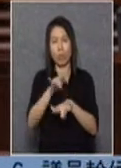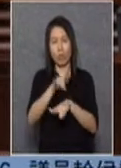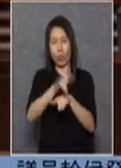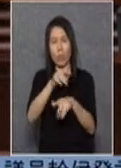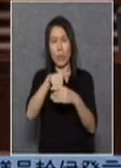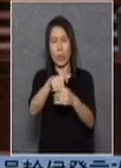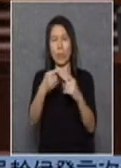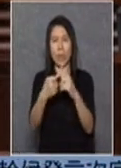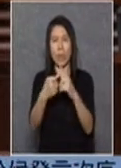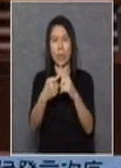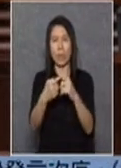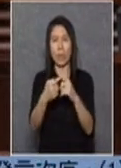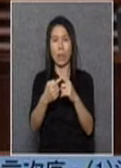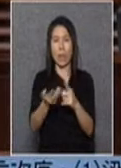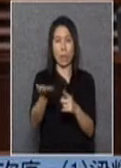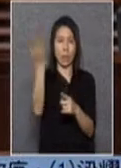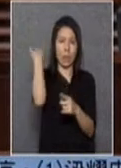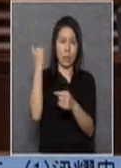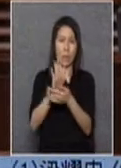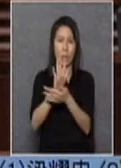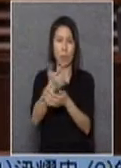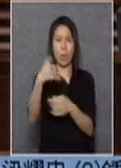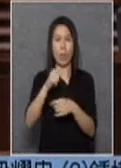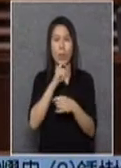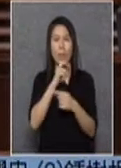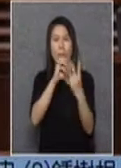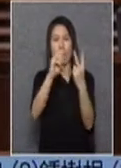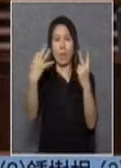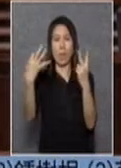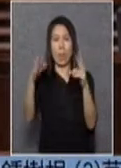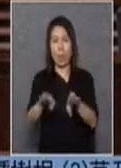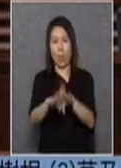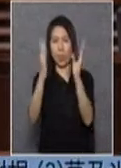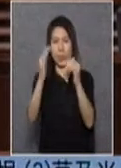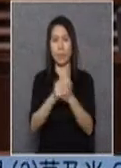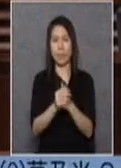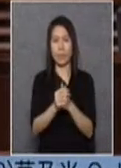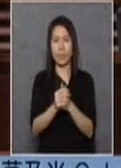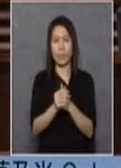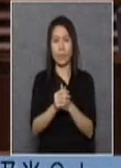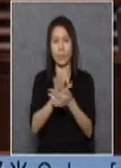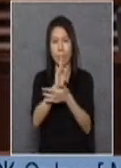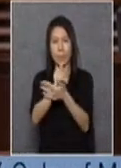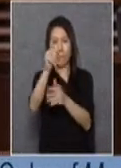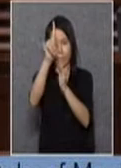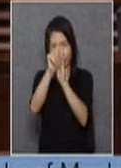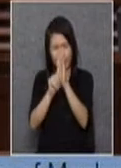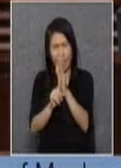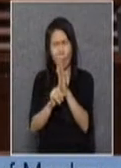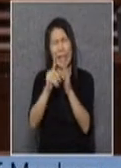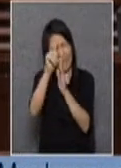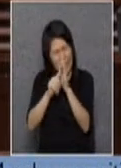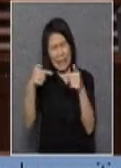人數呢，其實在過去幾年呢，是由2003年開始呢 是每年递减的，主席，是递